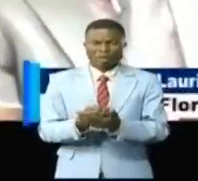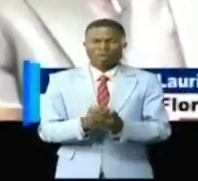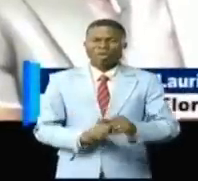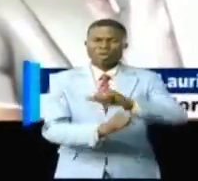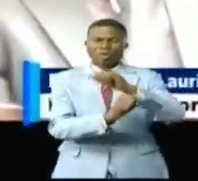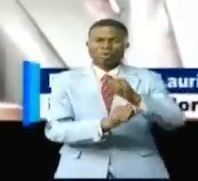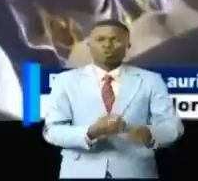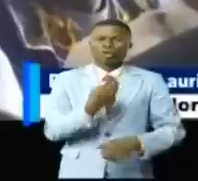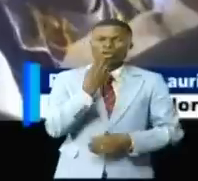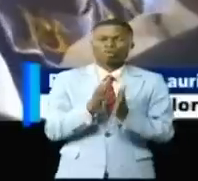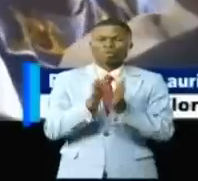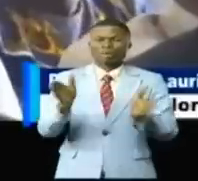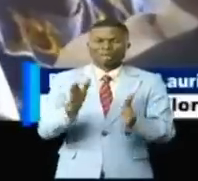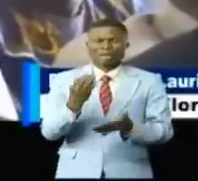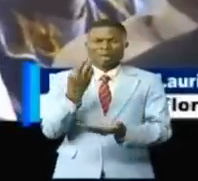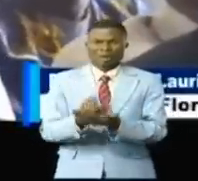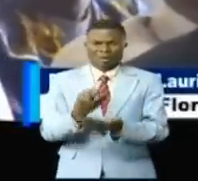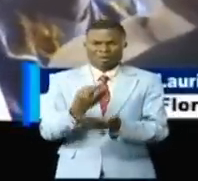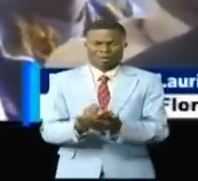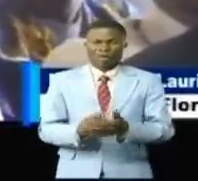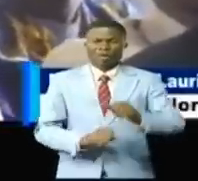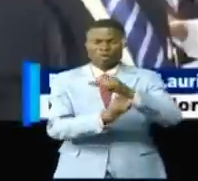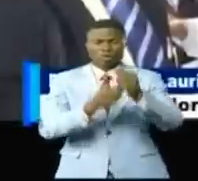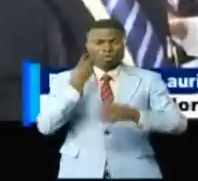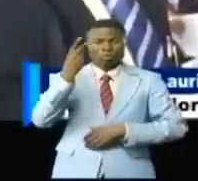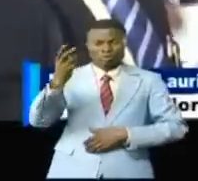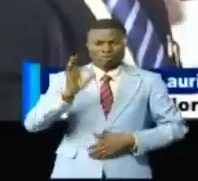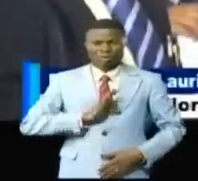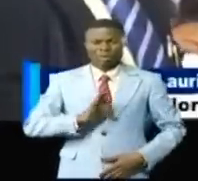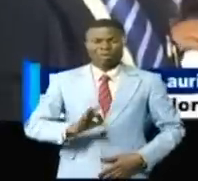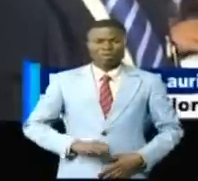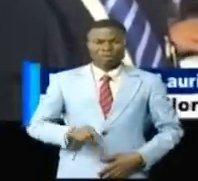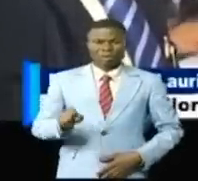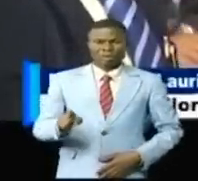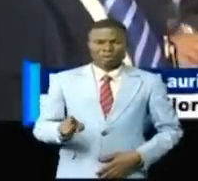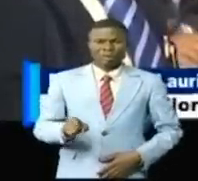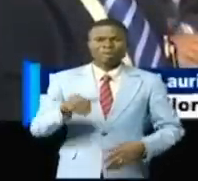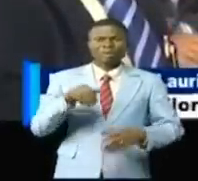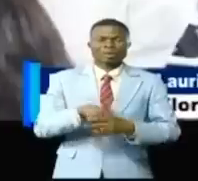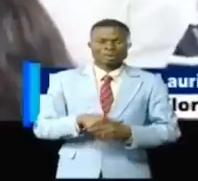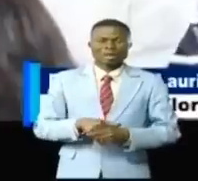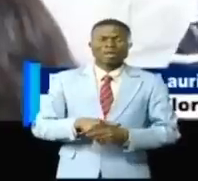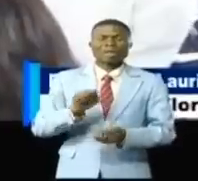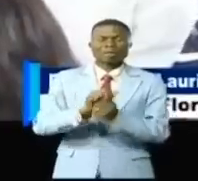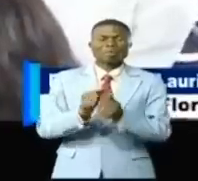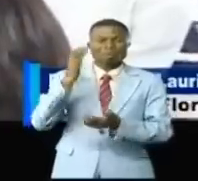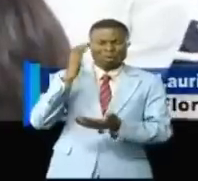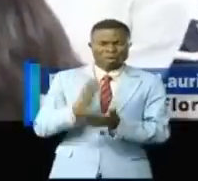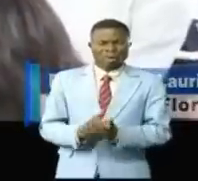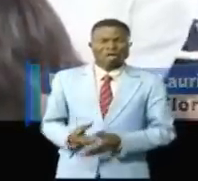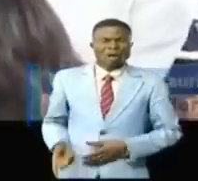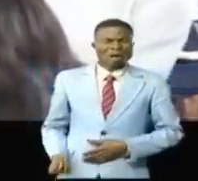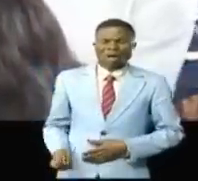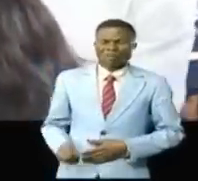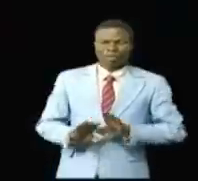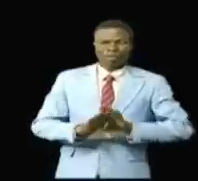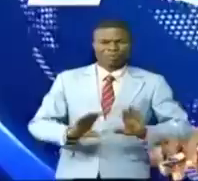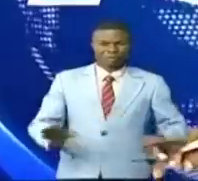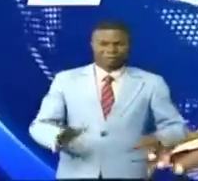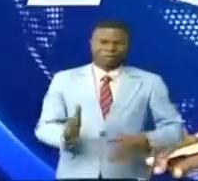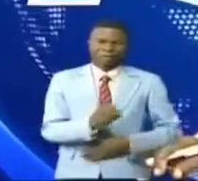l'IGF dans le but d'accompagner la vision du président de la République, Félix-Antoine Tshisekedi Tshilombo, dans la lutte contre la corruption.